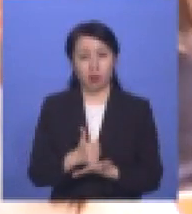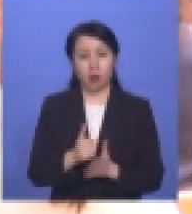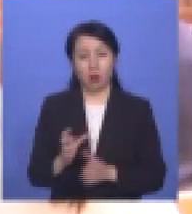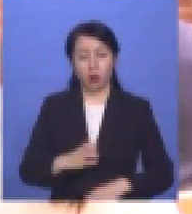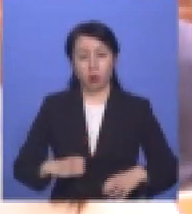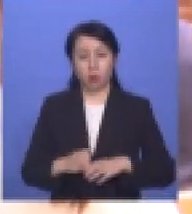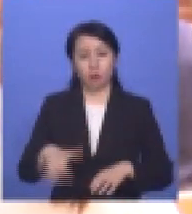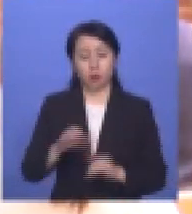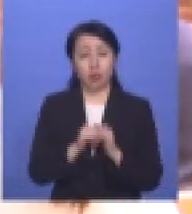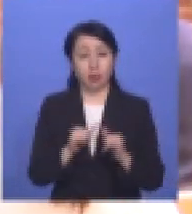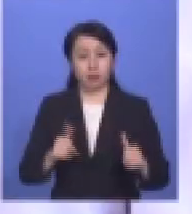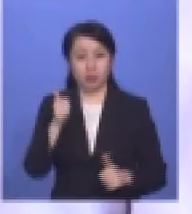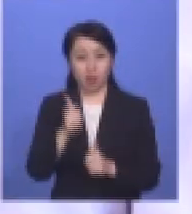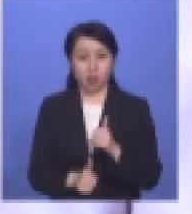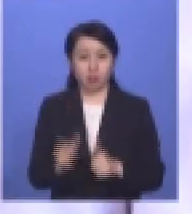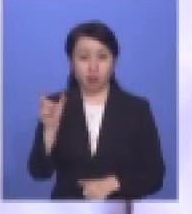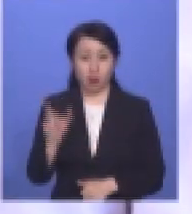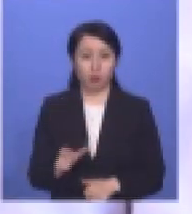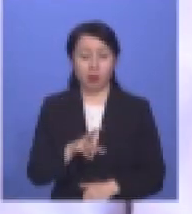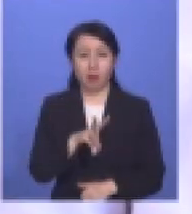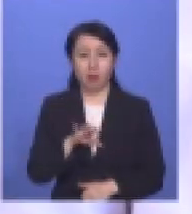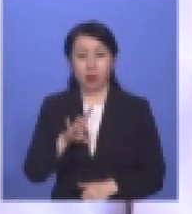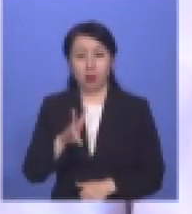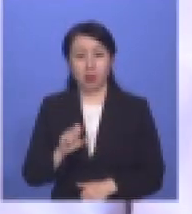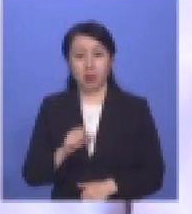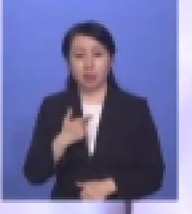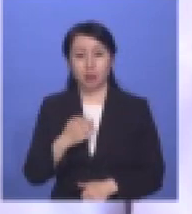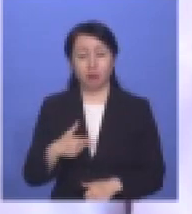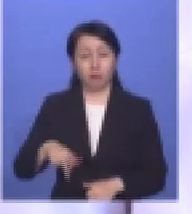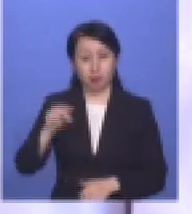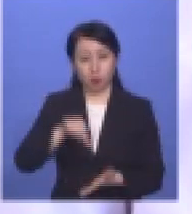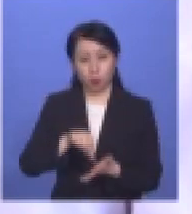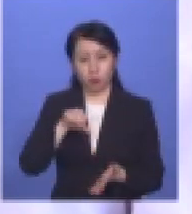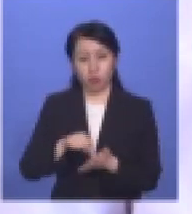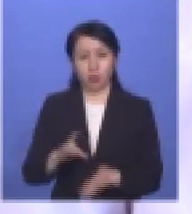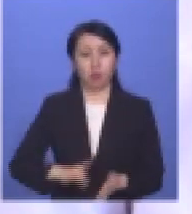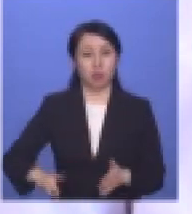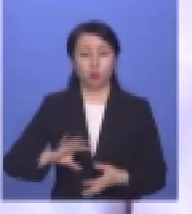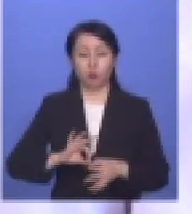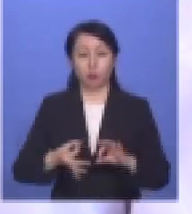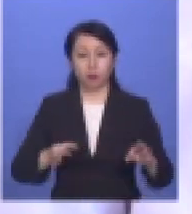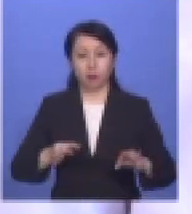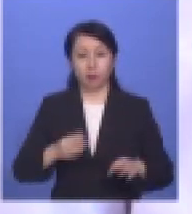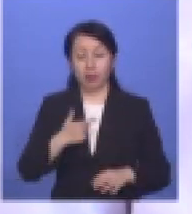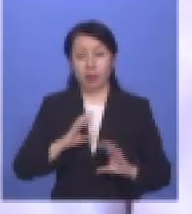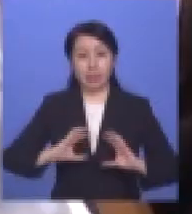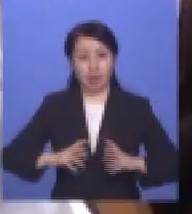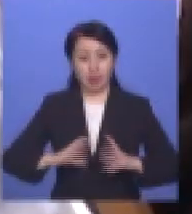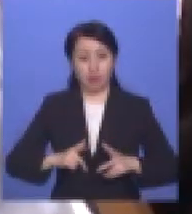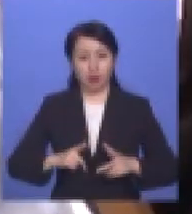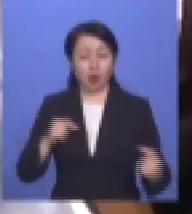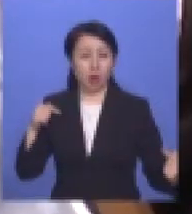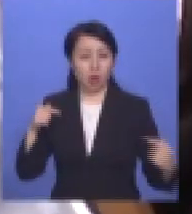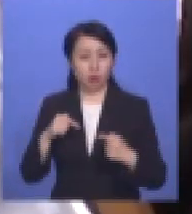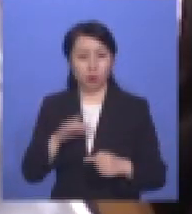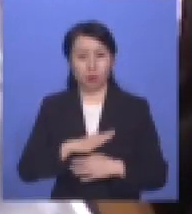комплексное всестороннее развитие каждого ребенка. Милана Гатагажева и Алжас Серик вместе участвовали на Республиканской олимпиаде по предмету география. Конкуренция